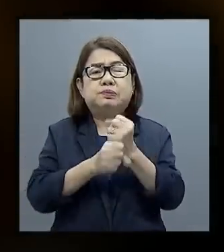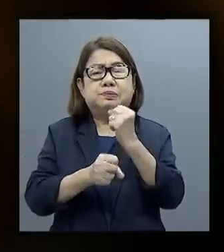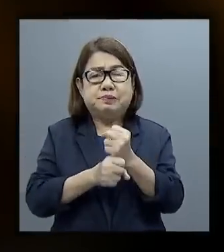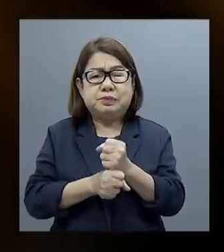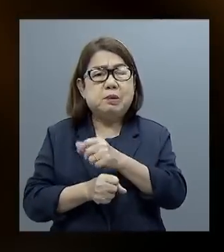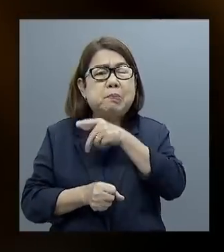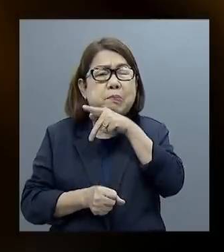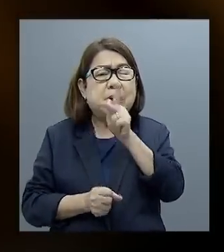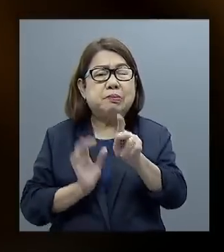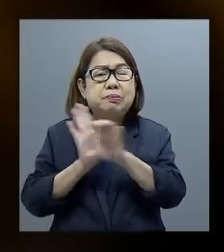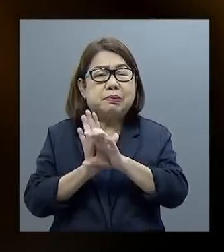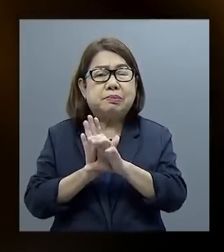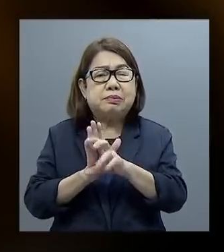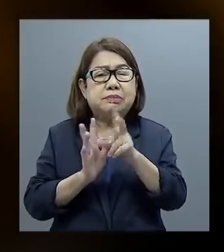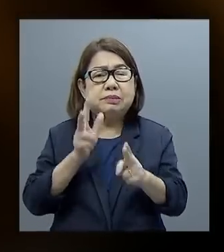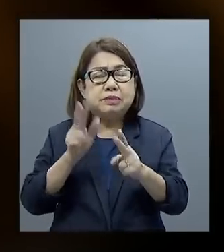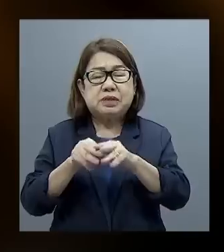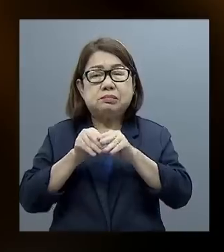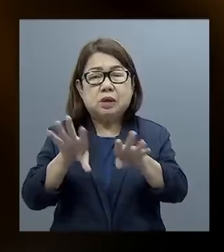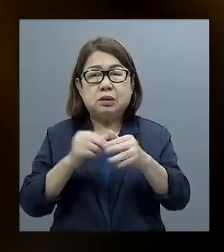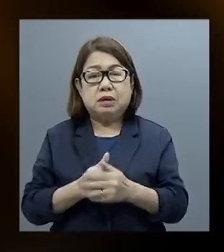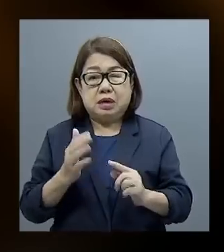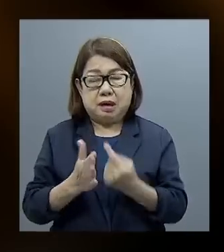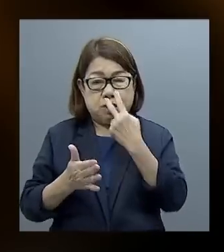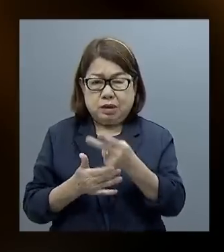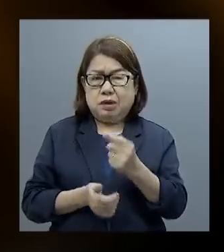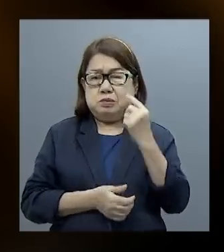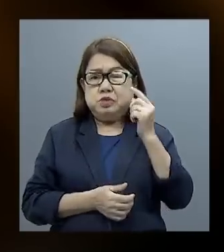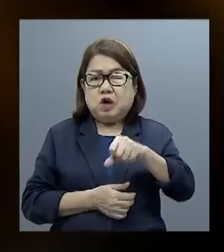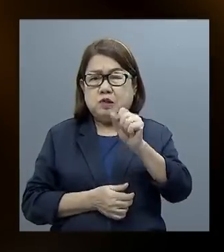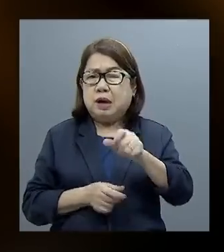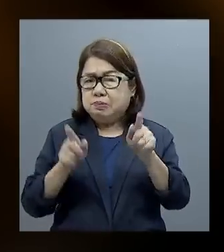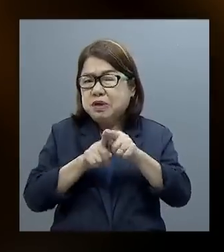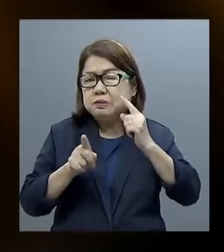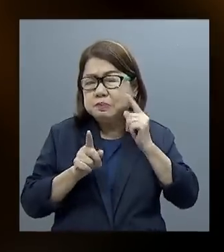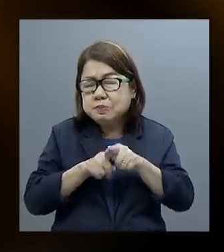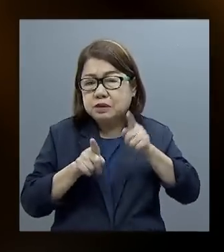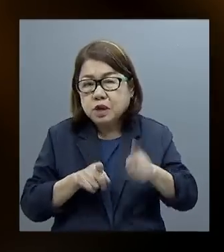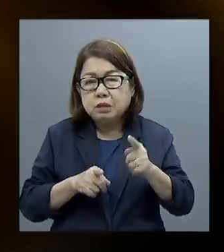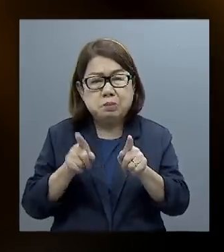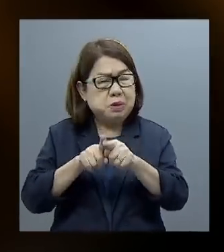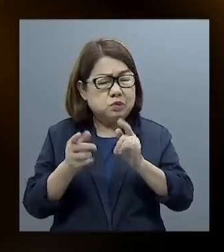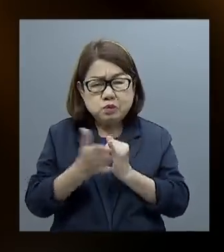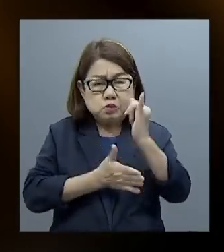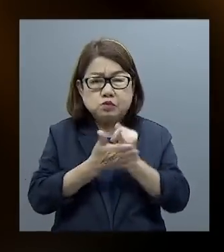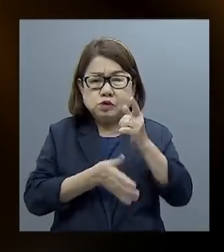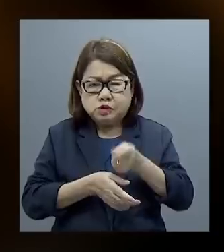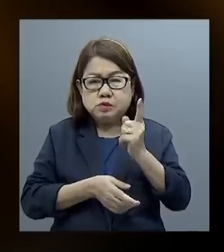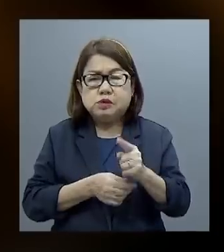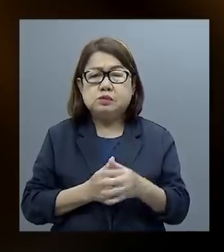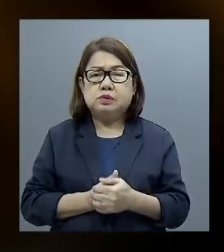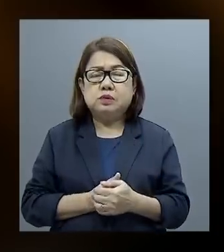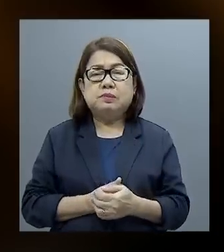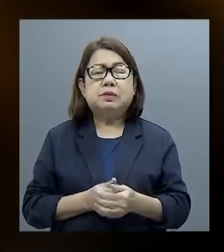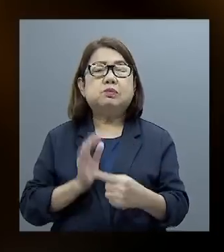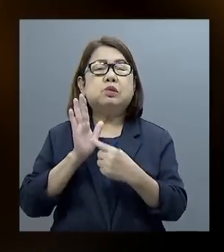มค่ะแต่หลายคนบอกว่าเห็นครั้งแรกเนี่ยเชื่อว่าเป็นภาพจริงเพราะว่าทำออกมาได้เหมือนมากๆนี่เป็นแ